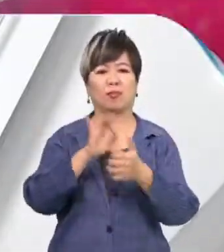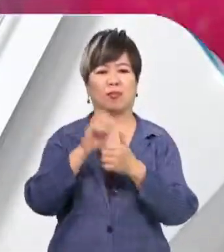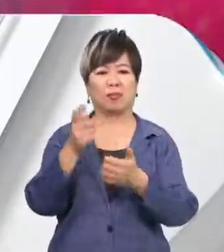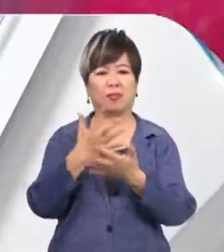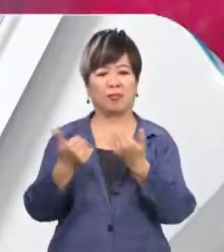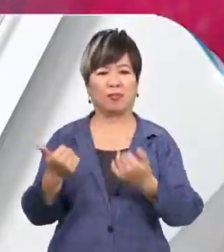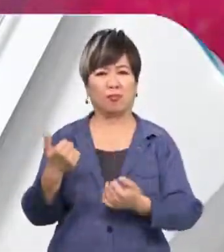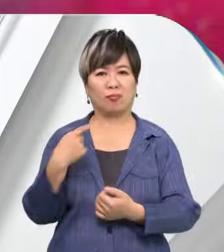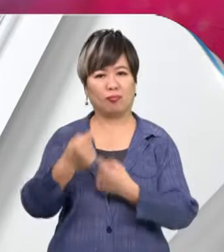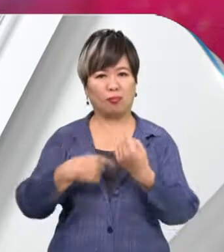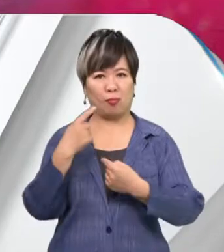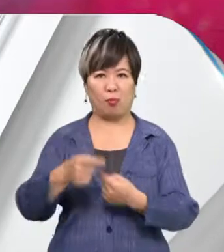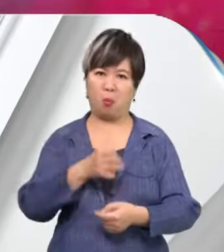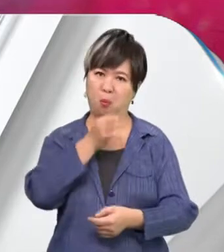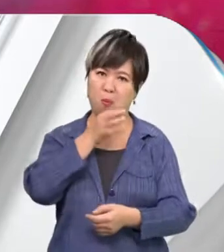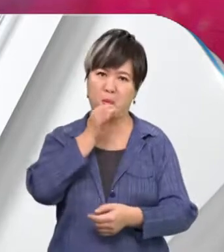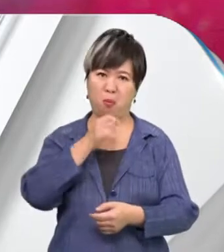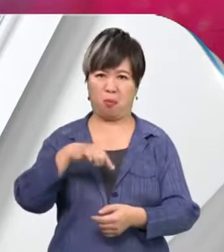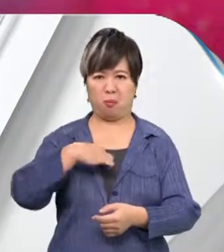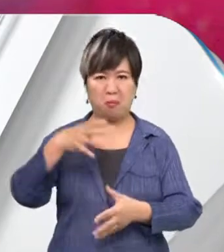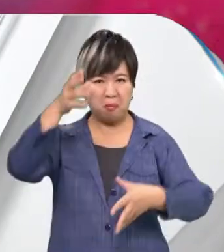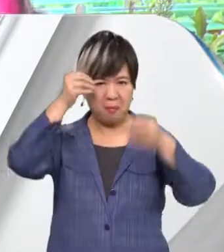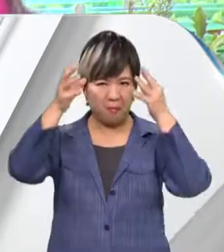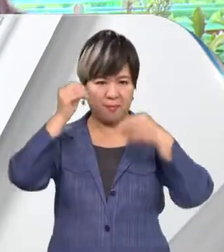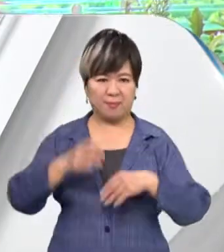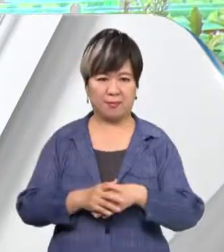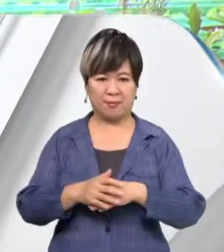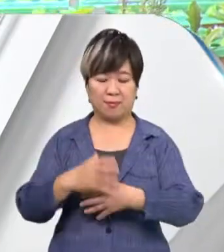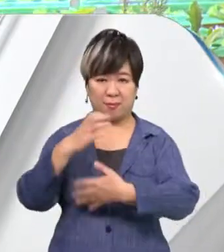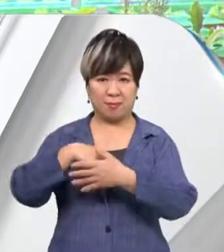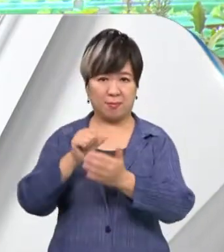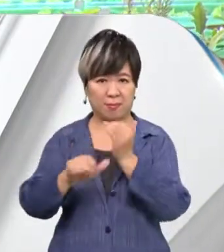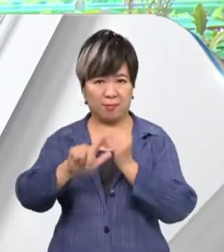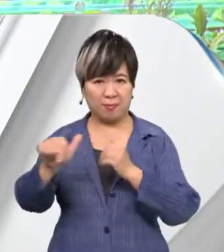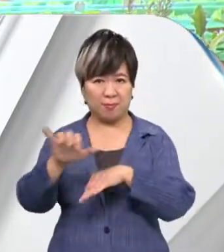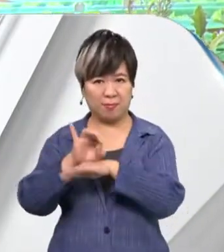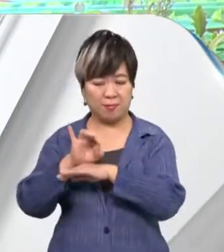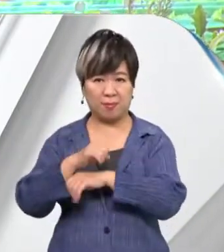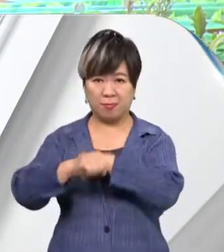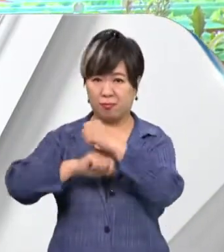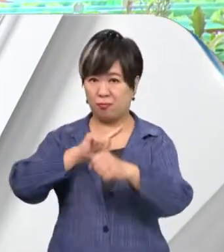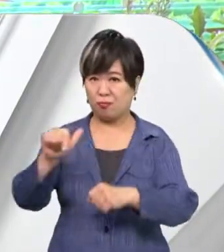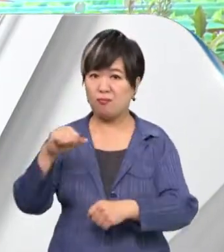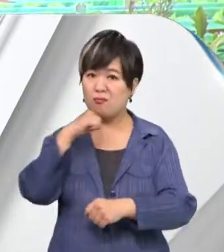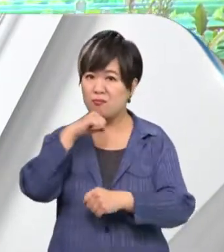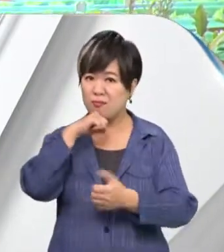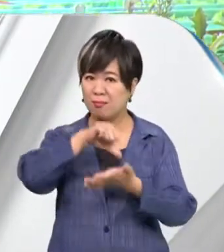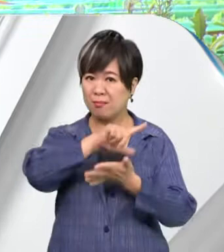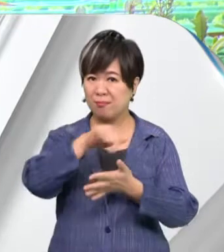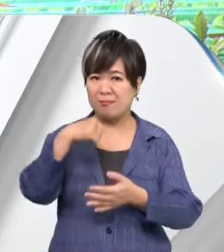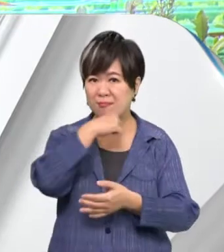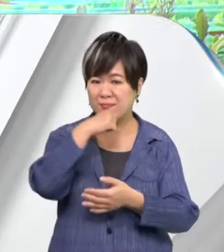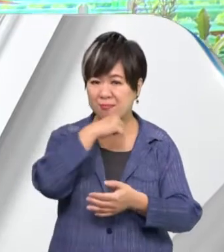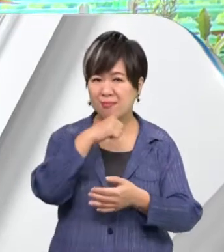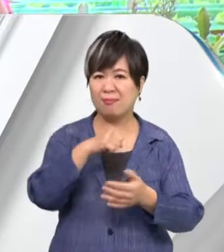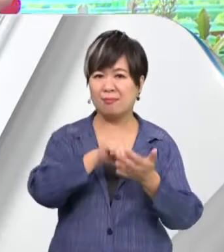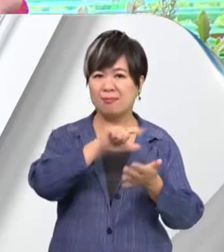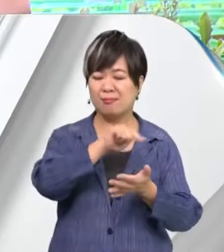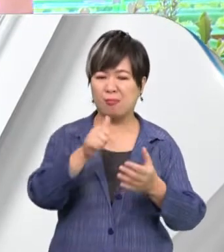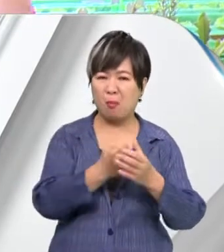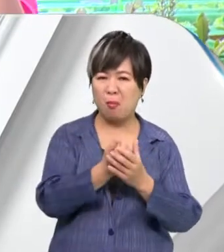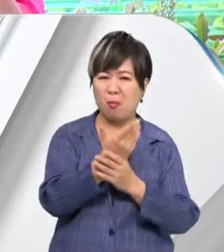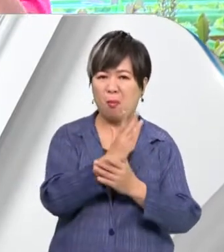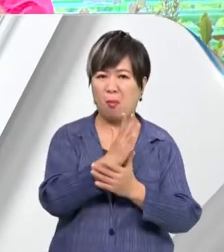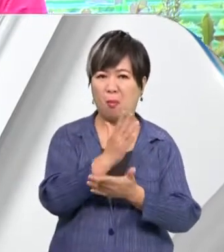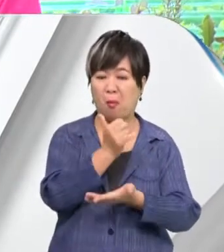得来上，当有内容嘅自然课。 它里面包含了生物学里面动物的营养、植物的营养、植物的生长、植物的